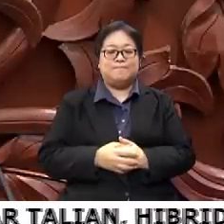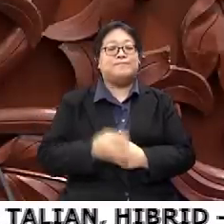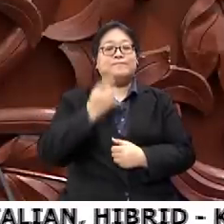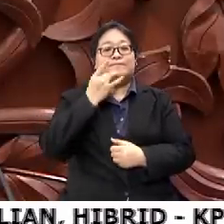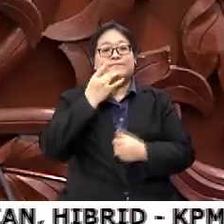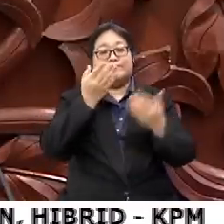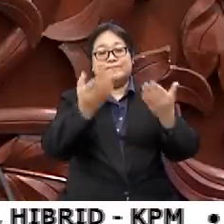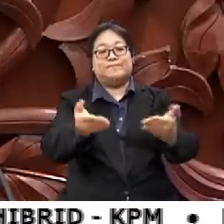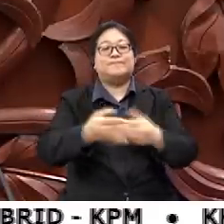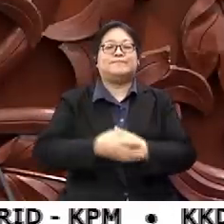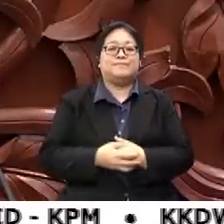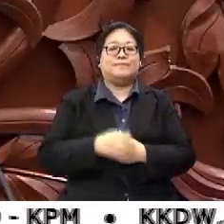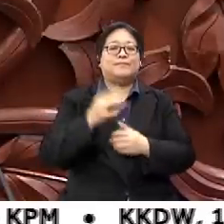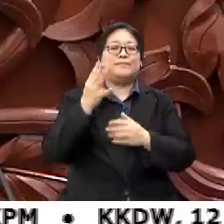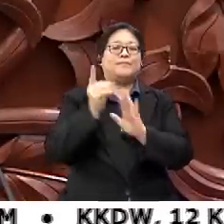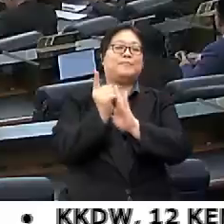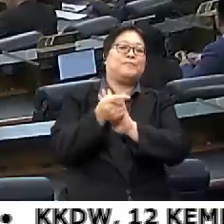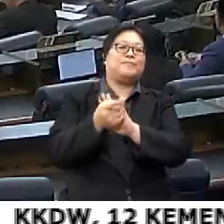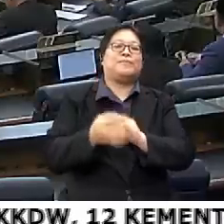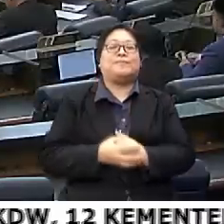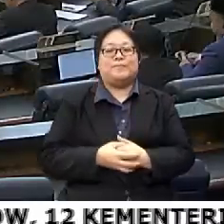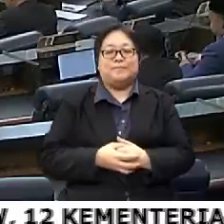Alustar, silakan. 14 minit.